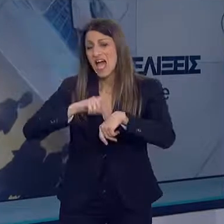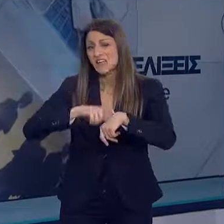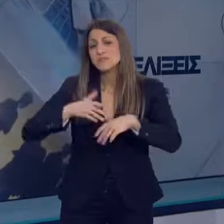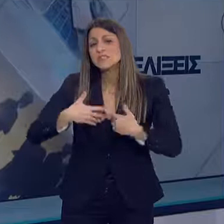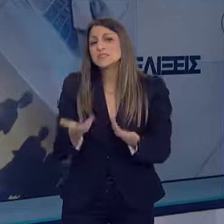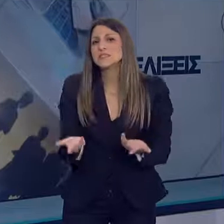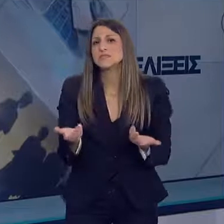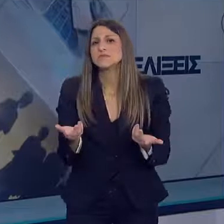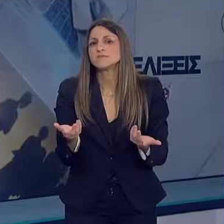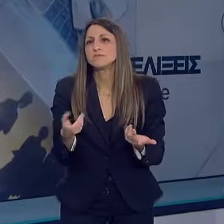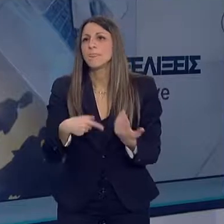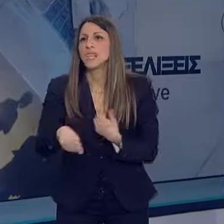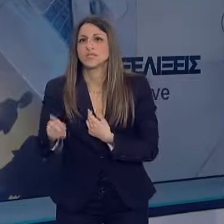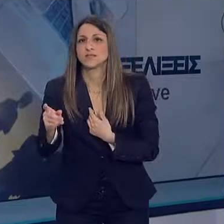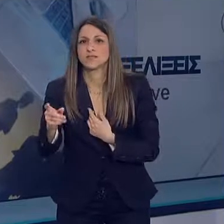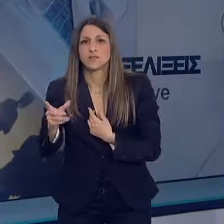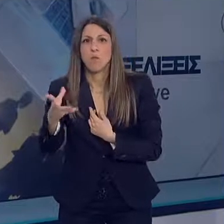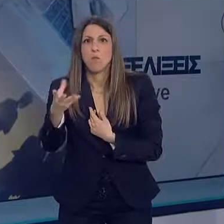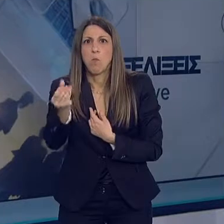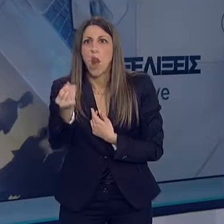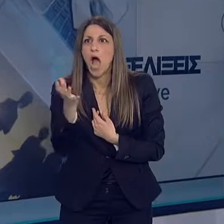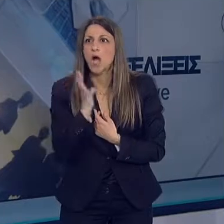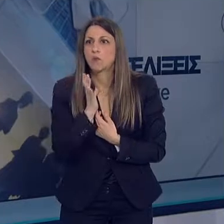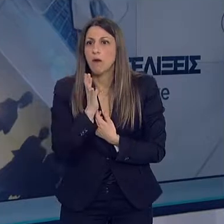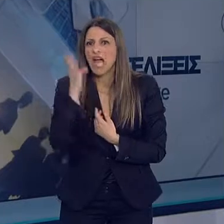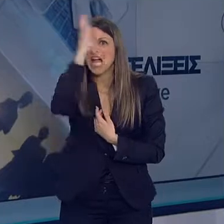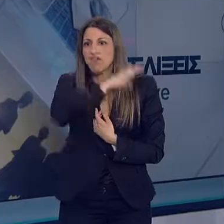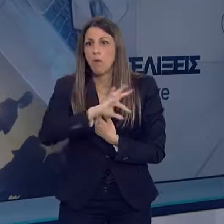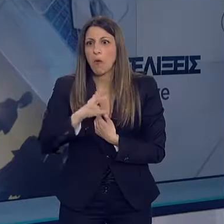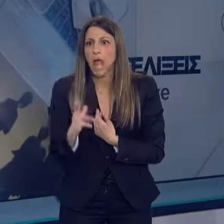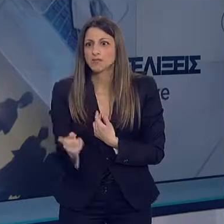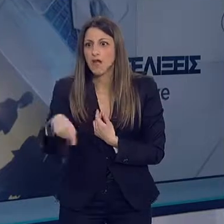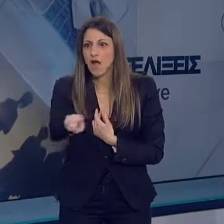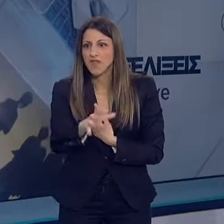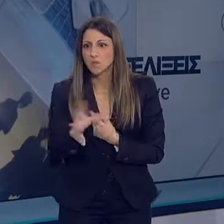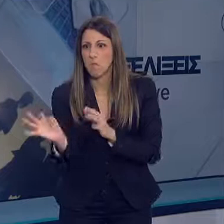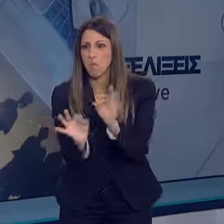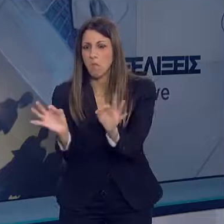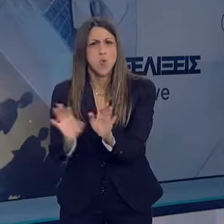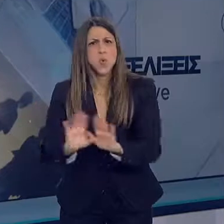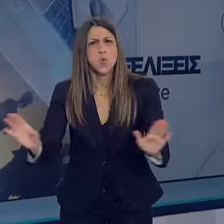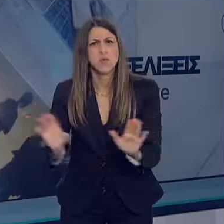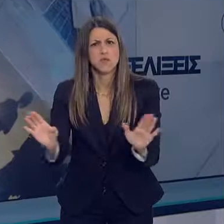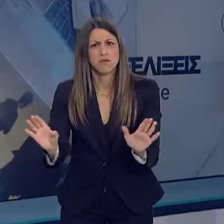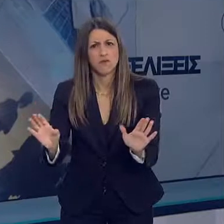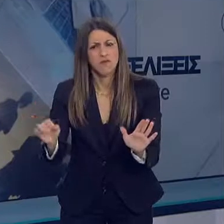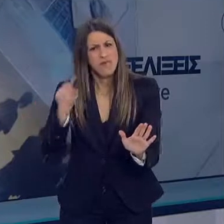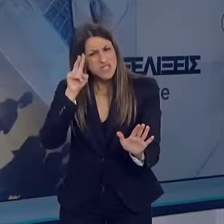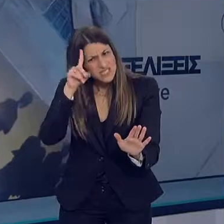ένδειξη ότι υπάρχει κάποιο τεράστιο παγόβουνο από κάτω μας ανθρώπων που μεταδίδουν ιό στον ένα στον άλλον. Θα το